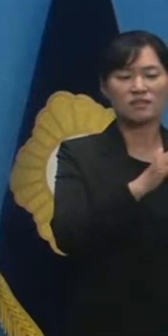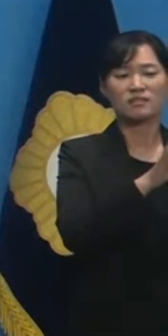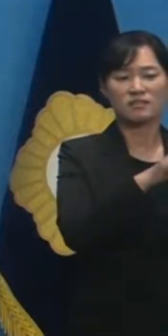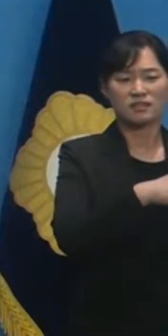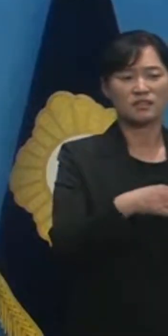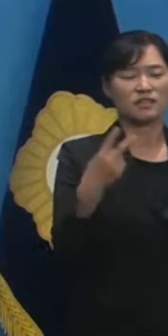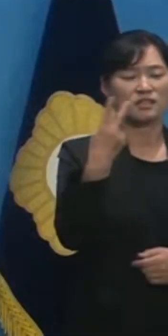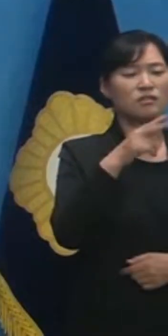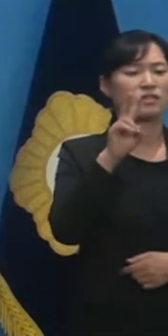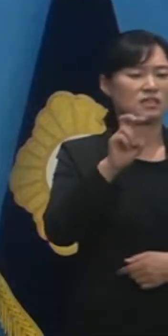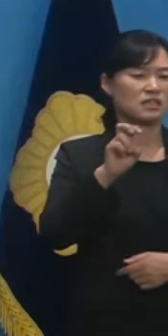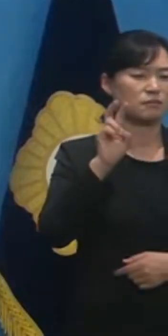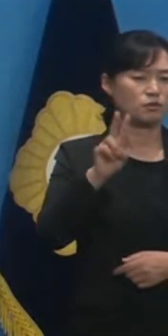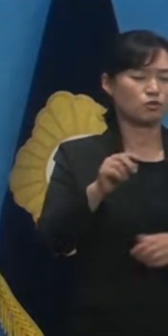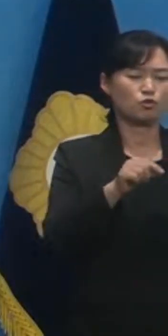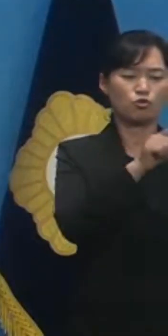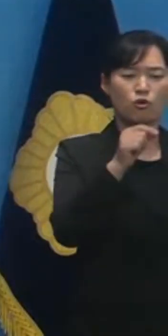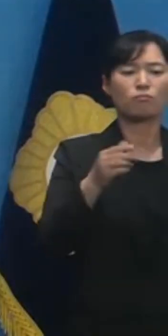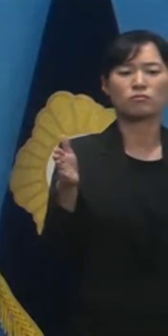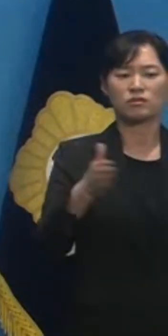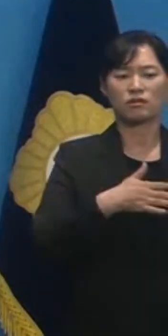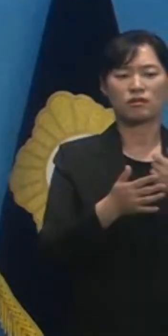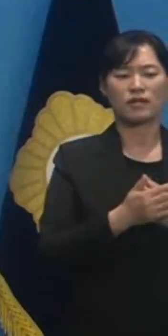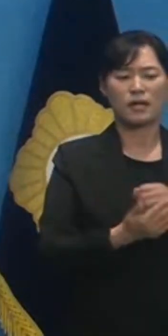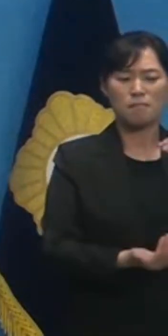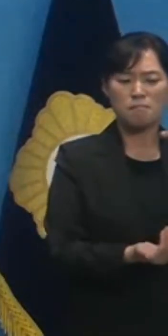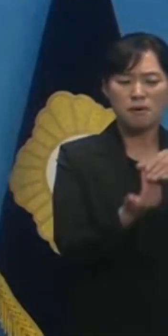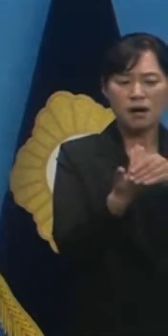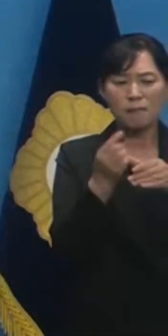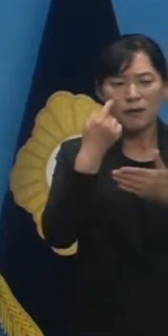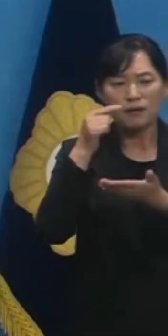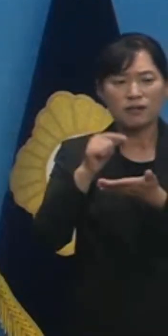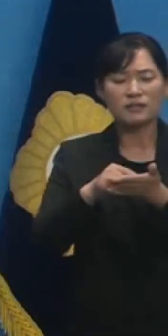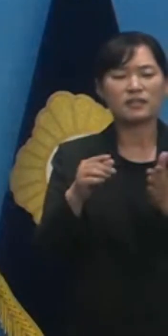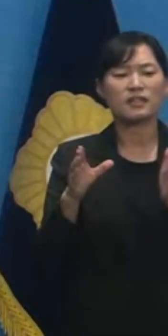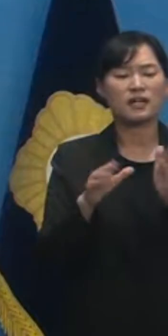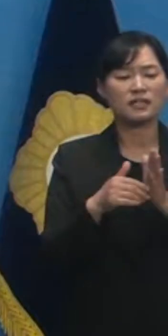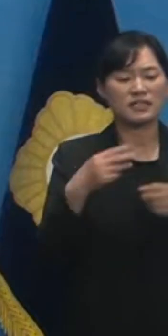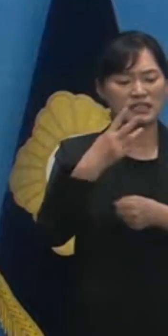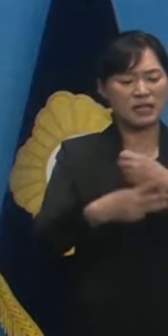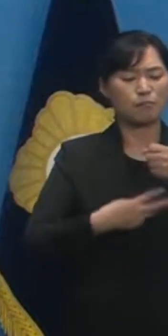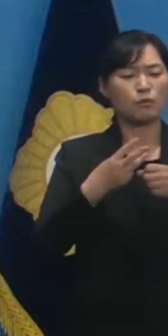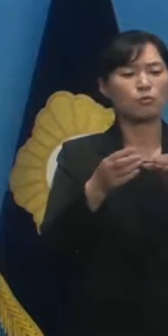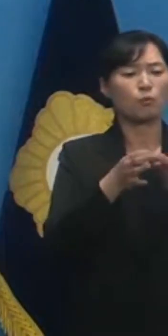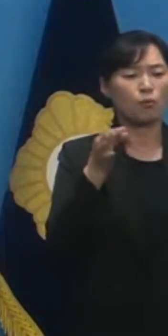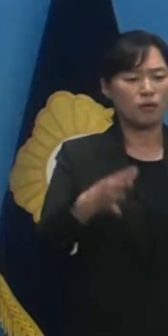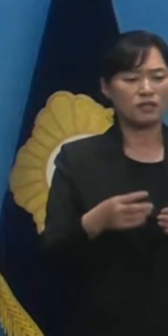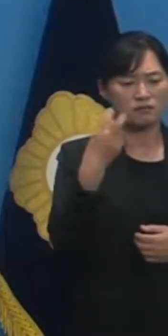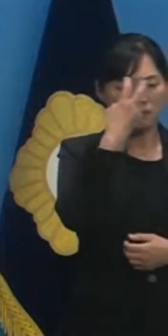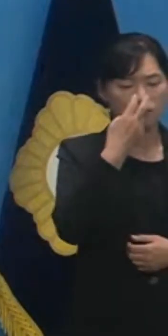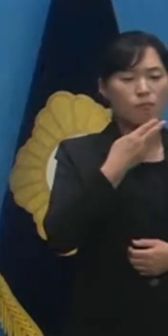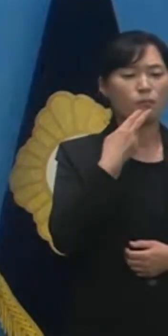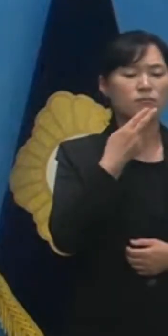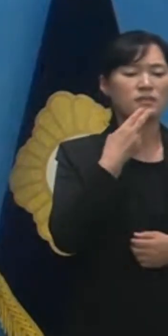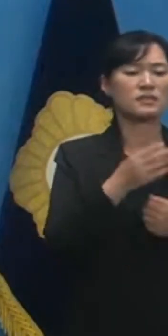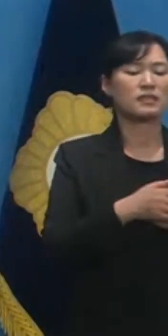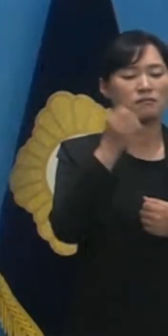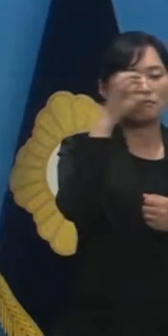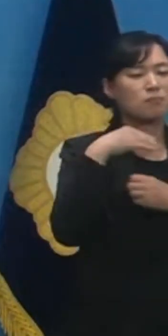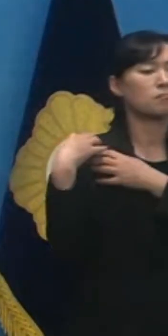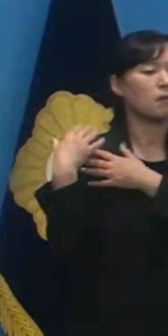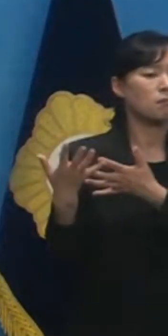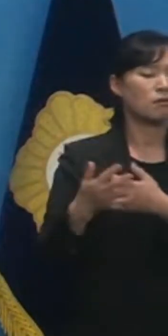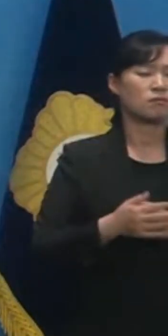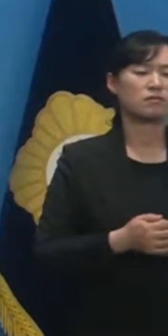시점인 2022년 6월 15일부터 사고 발견까지 거의 3년간 보안 점검 없이 방치된